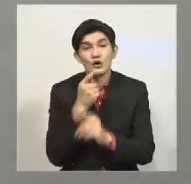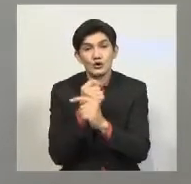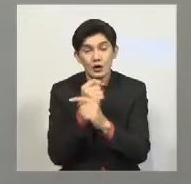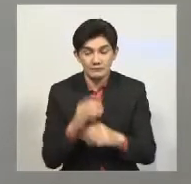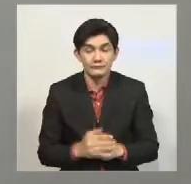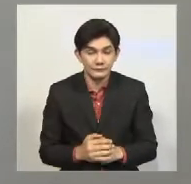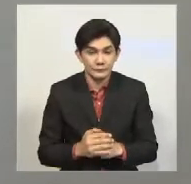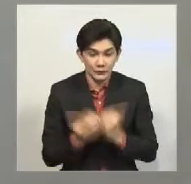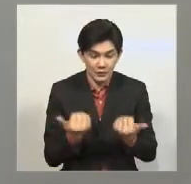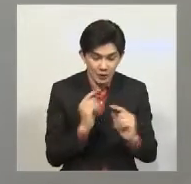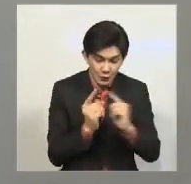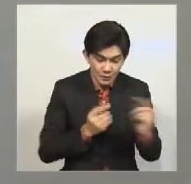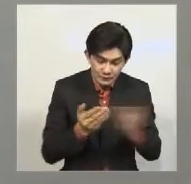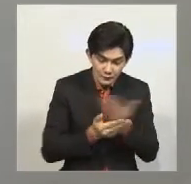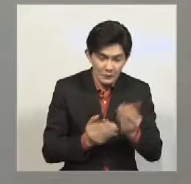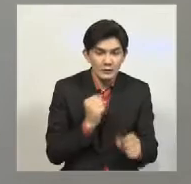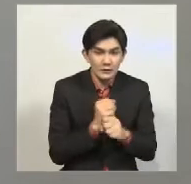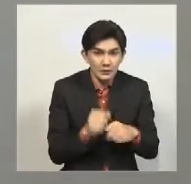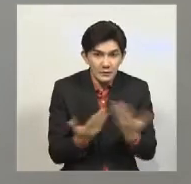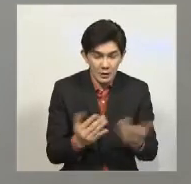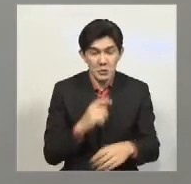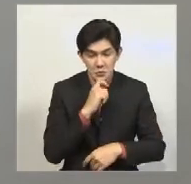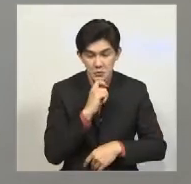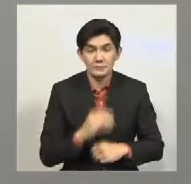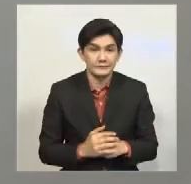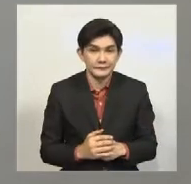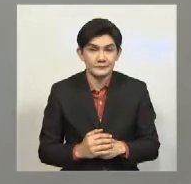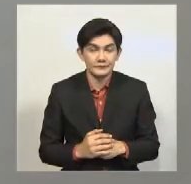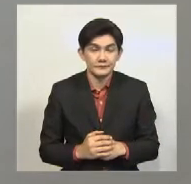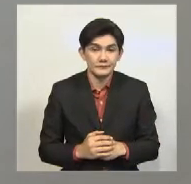นึงกำลังหารือว่าจะทำยังไงนะ